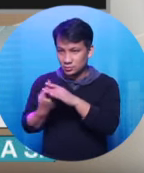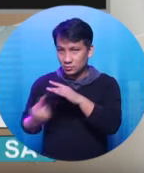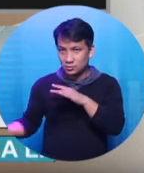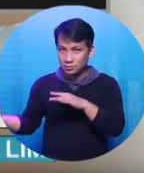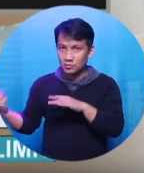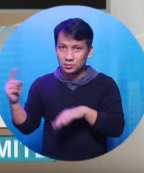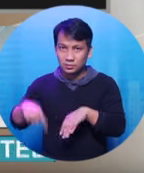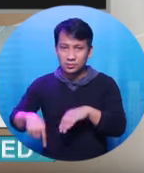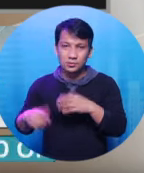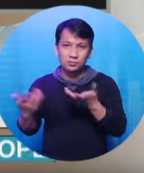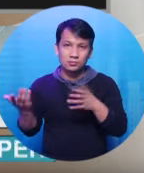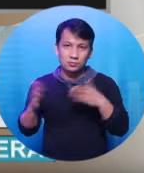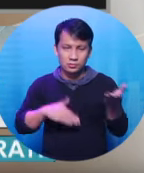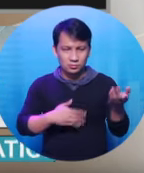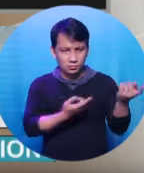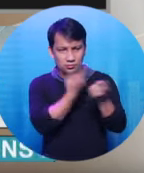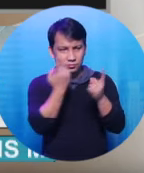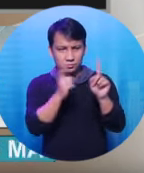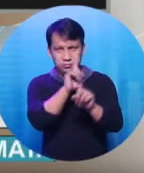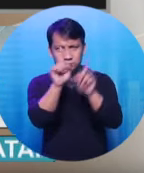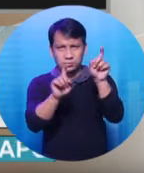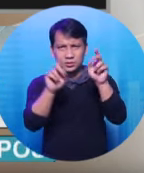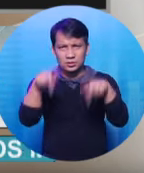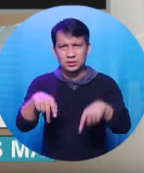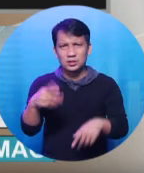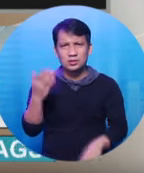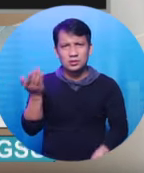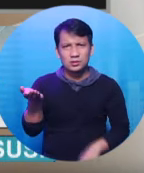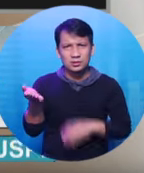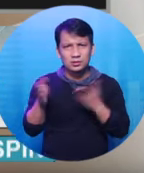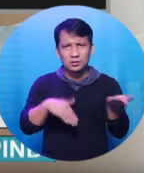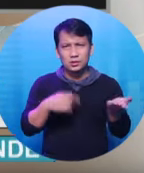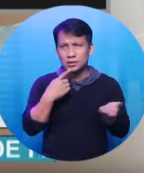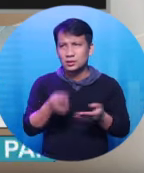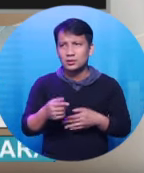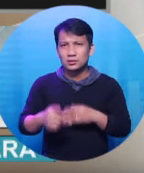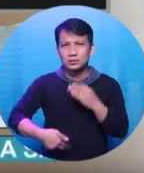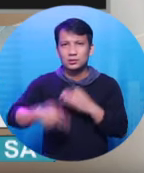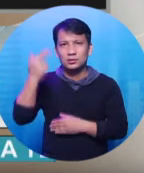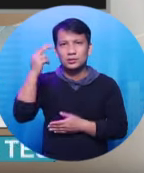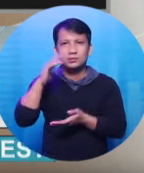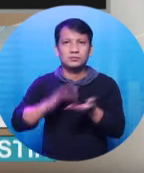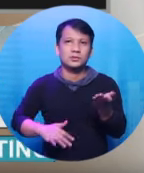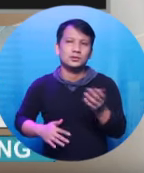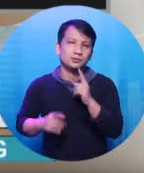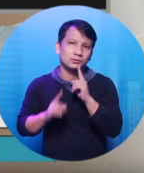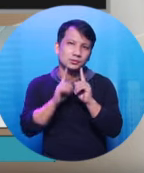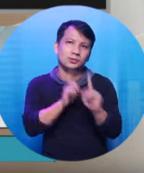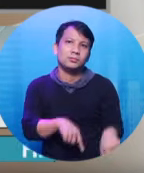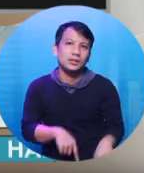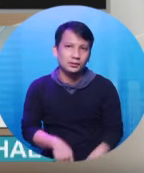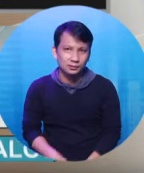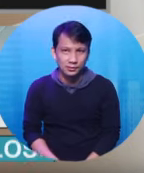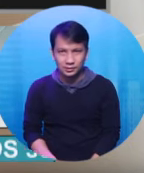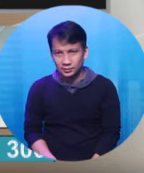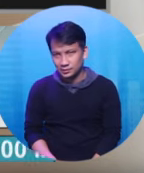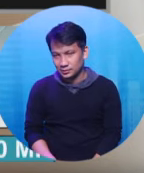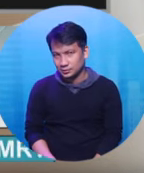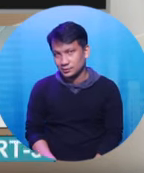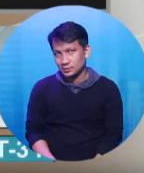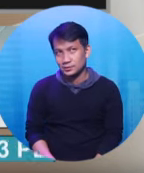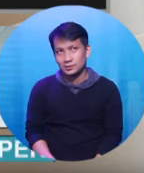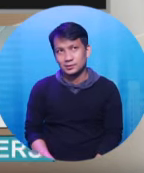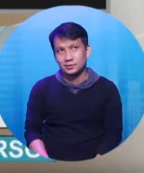na. Tapos may mga tao nagtatanong dun sa post niya, anong kinamatay niya? Sabi niya, high blood daw po. So kung matinong tao, ba gagawin ba yung